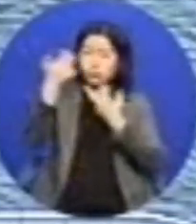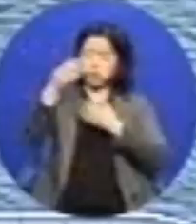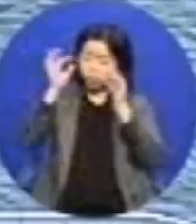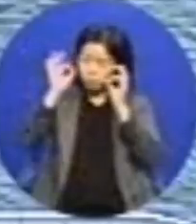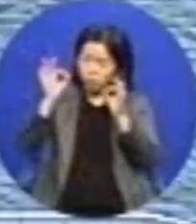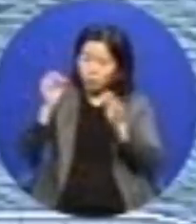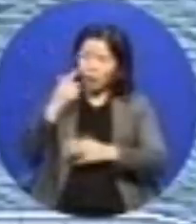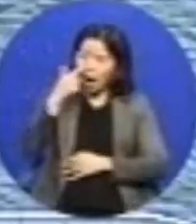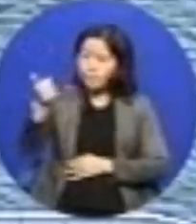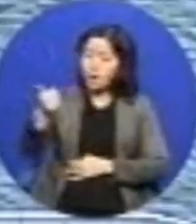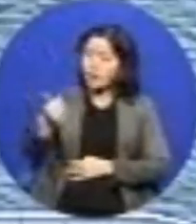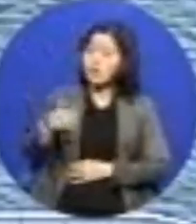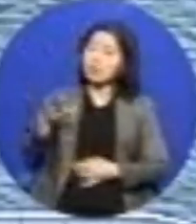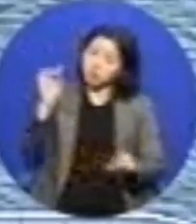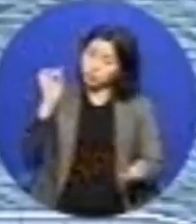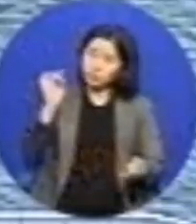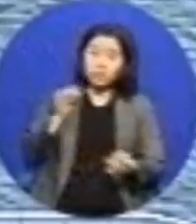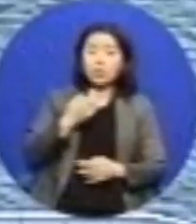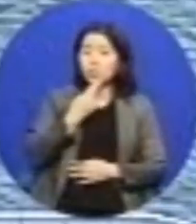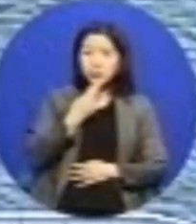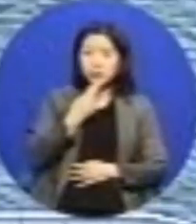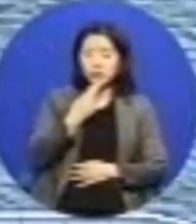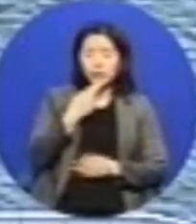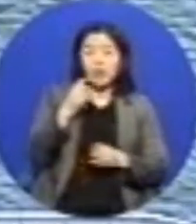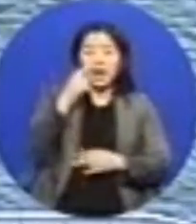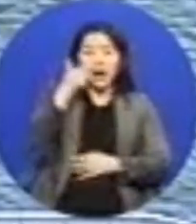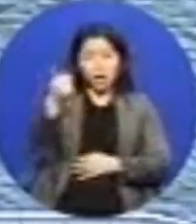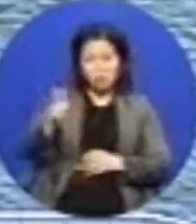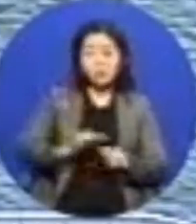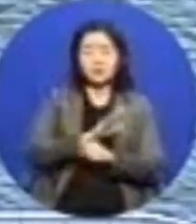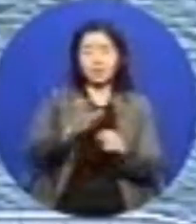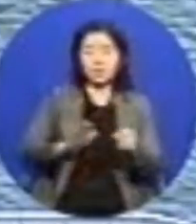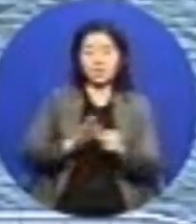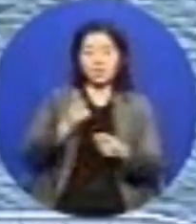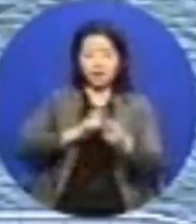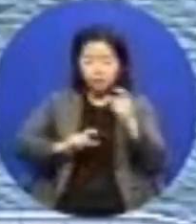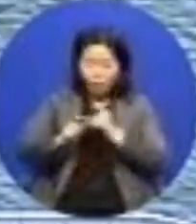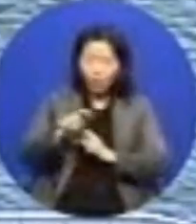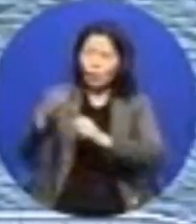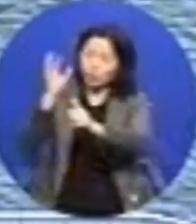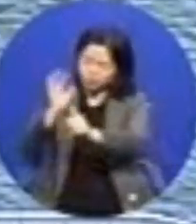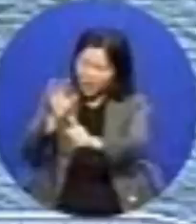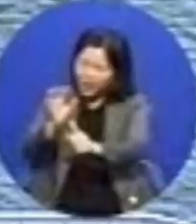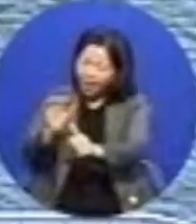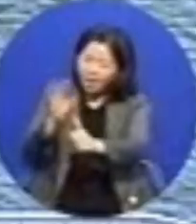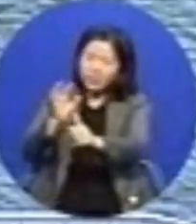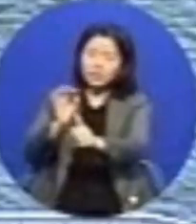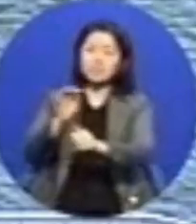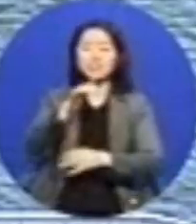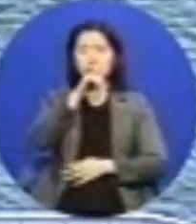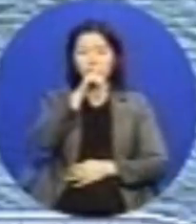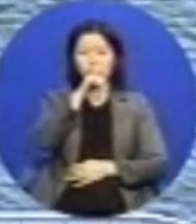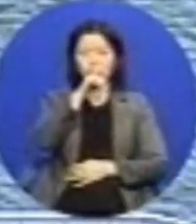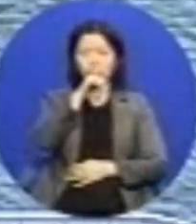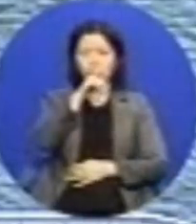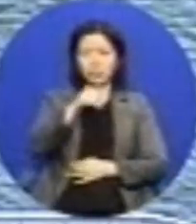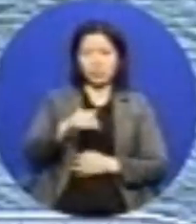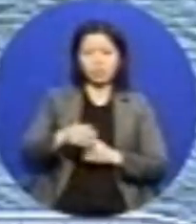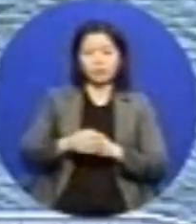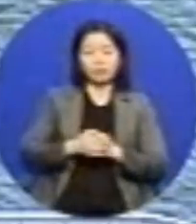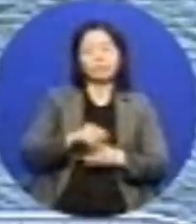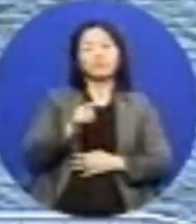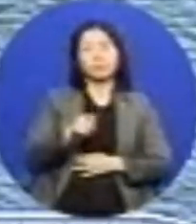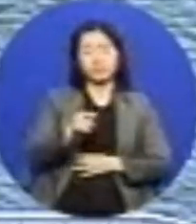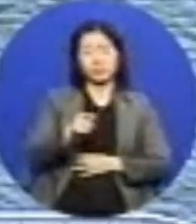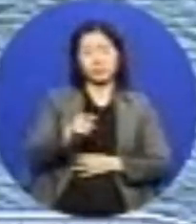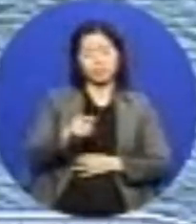있겠어요 아버지 사랑이니까 덤덤 좀더 야단을 치게 되지요 그게